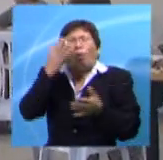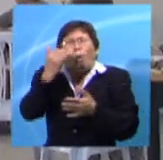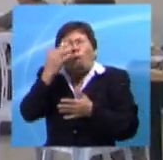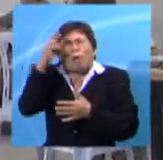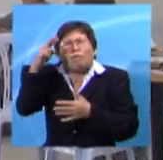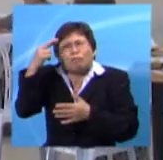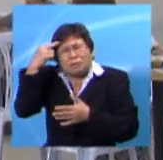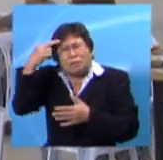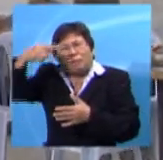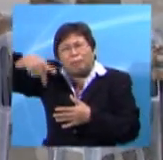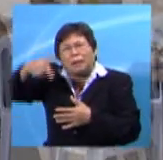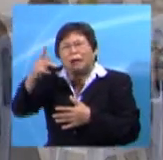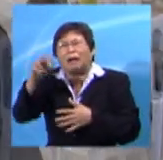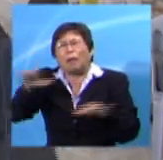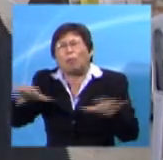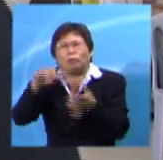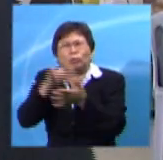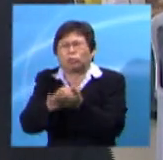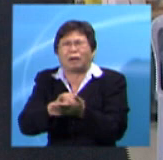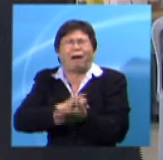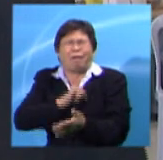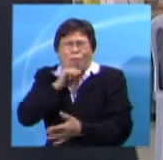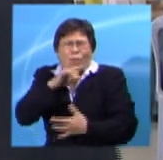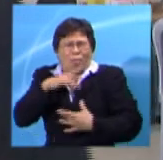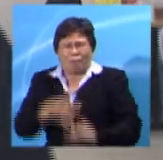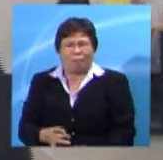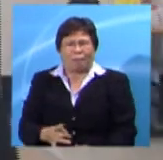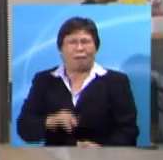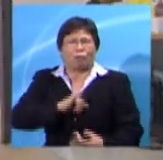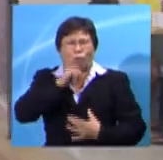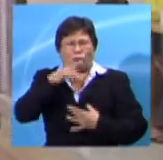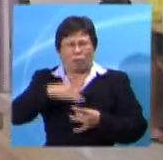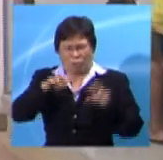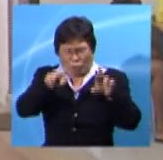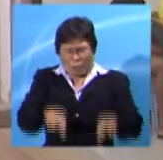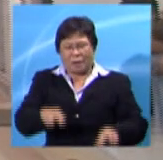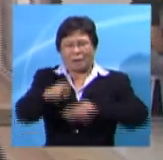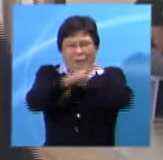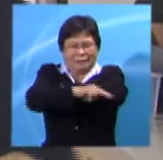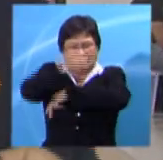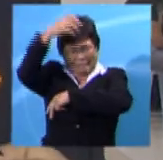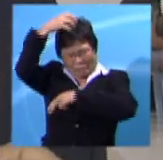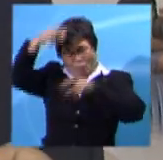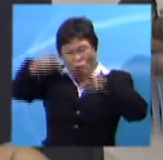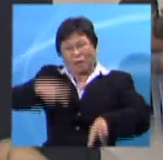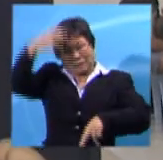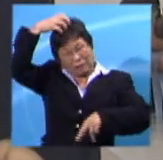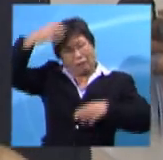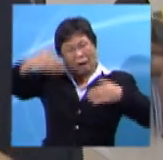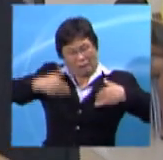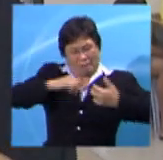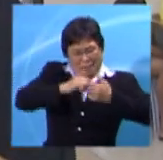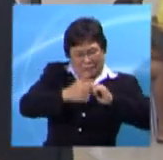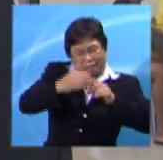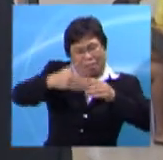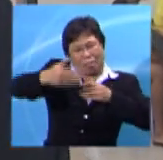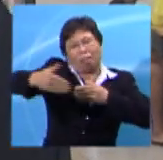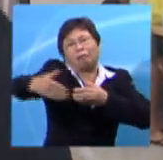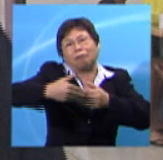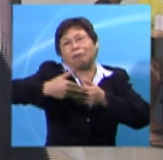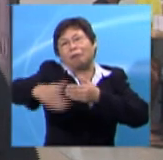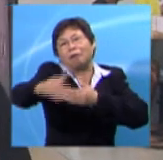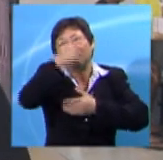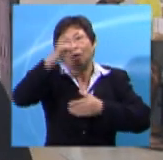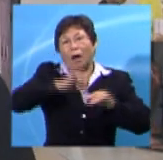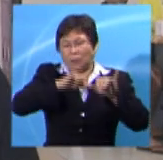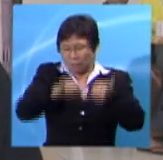for PKR to do this I don't like rakyat Negeri Selangor yang ada masalah nanti ya because